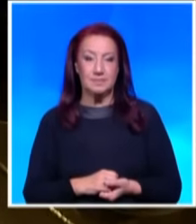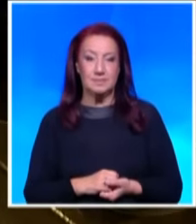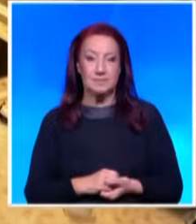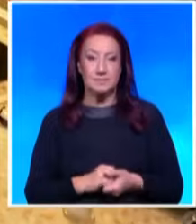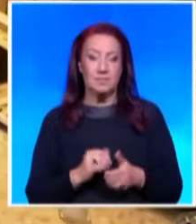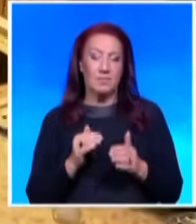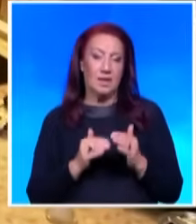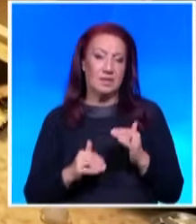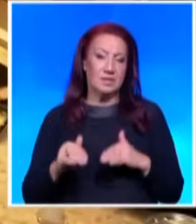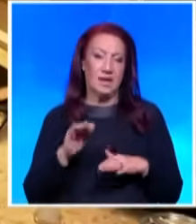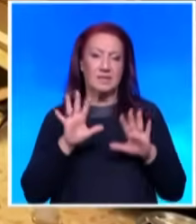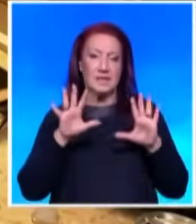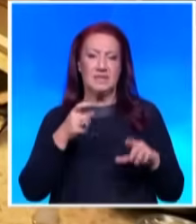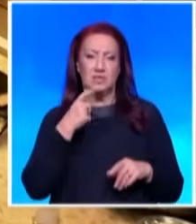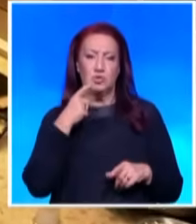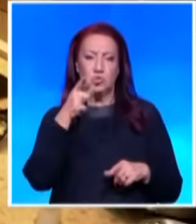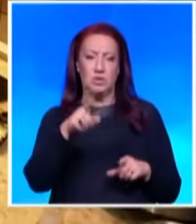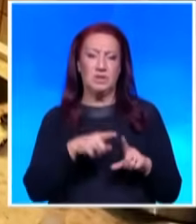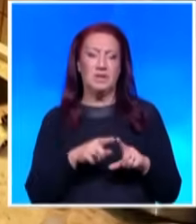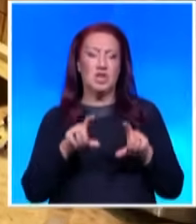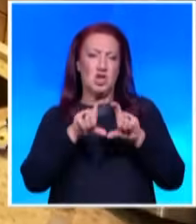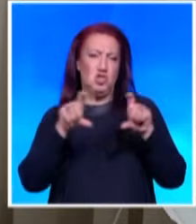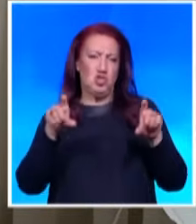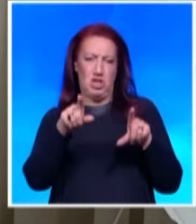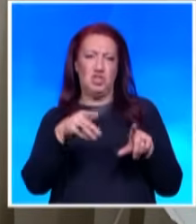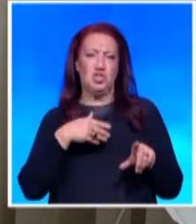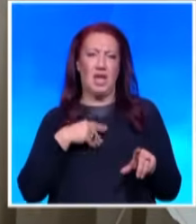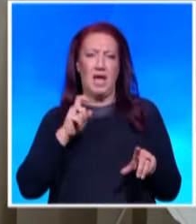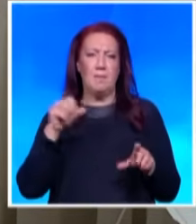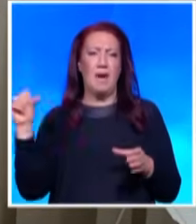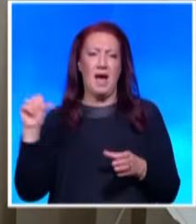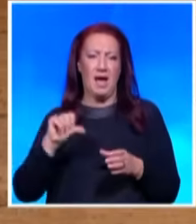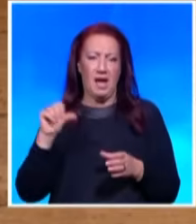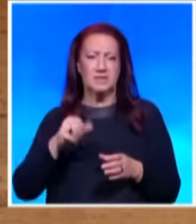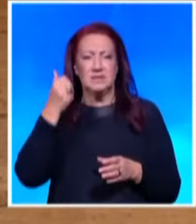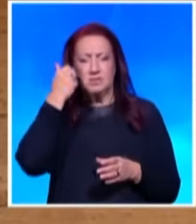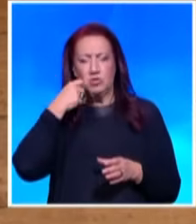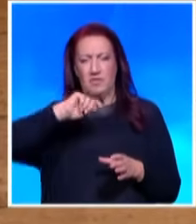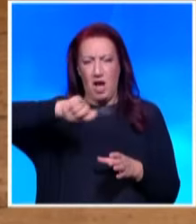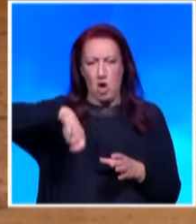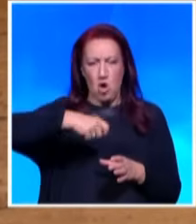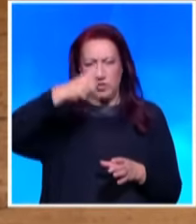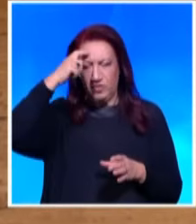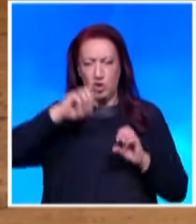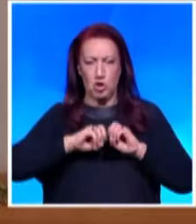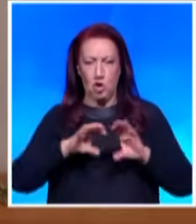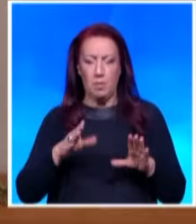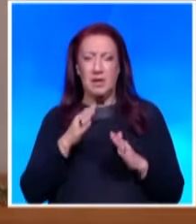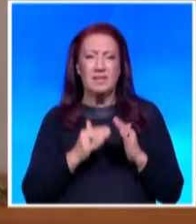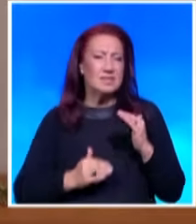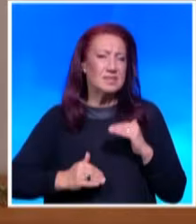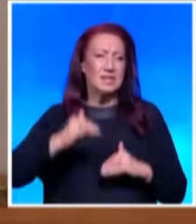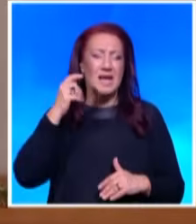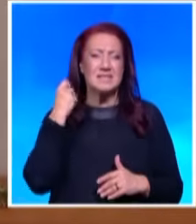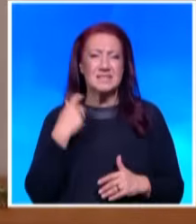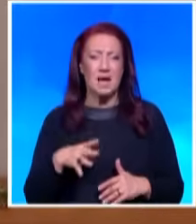Над 10 години жилището на Мария Желещева е екзифицирано. Ползва газ и в домакинството и за отопление, а най-високата месечна сметка е